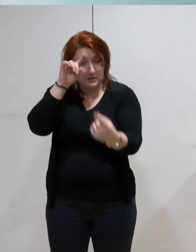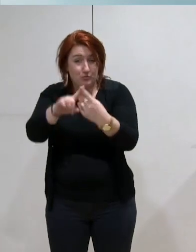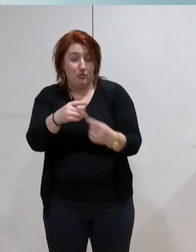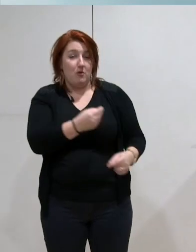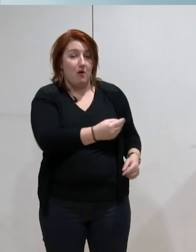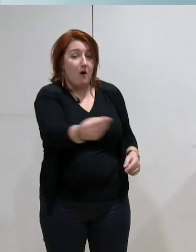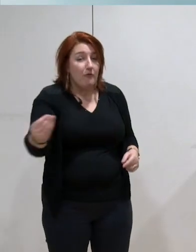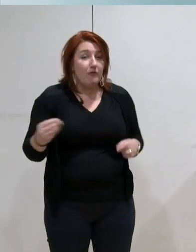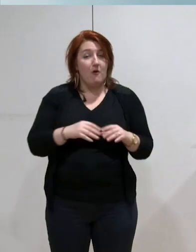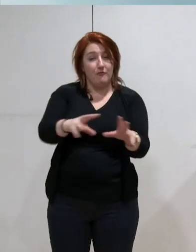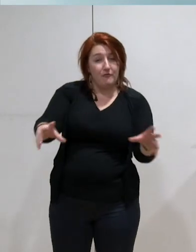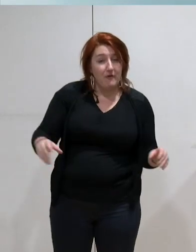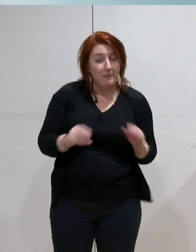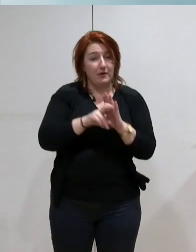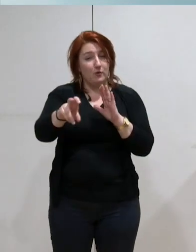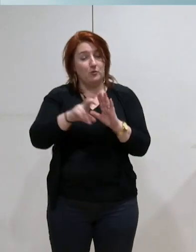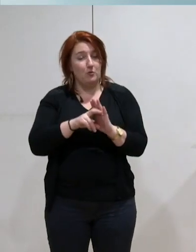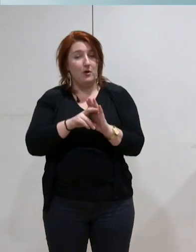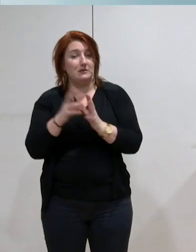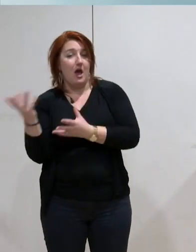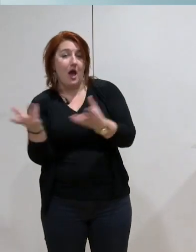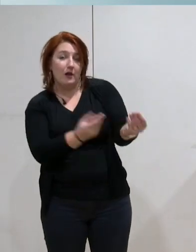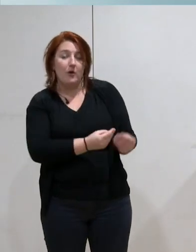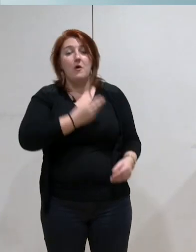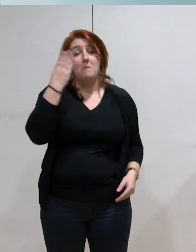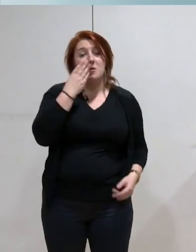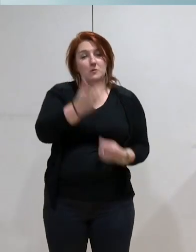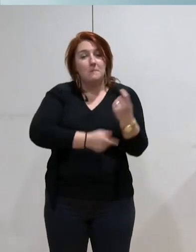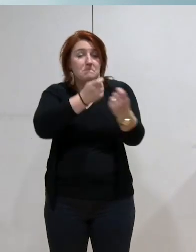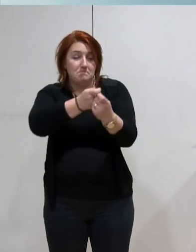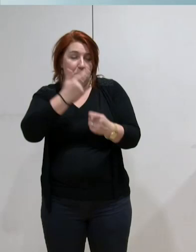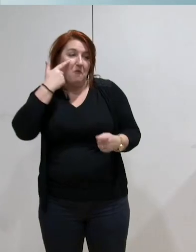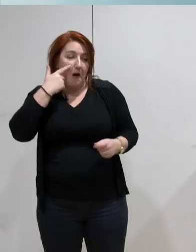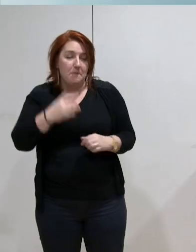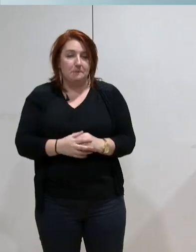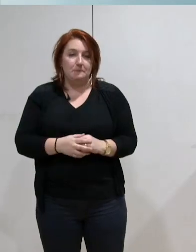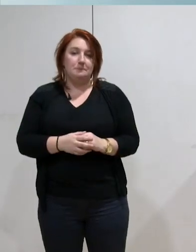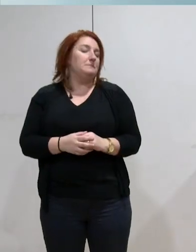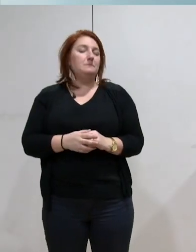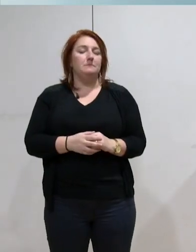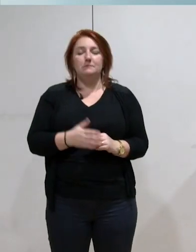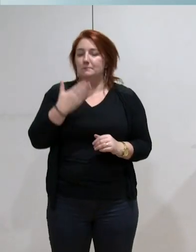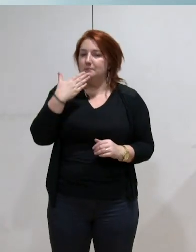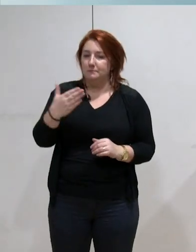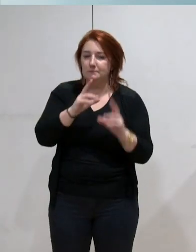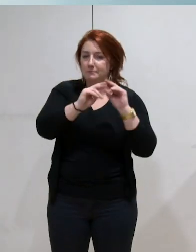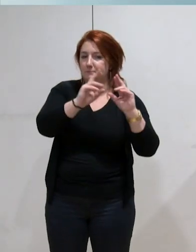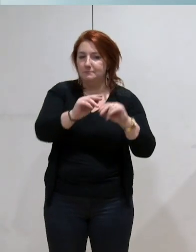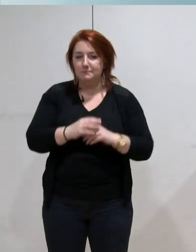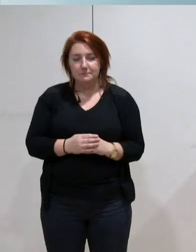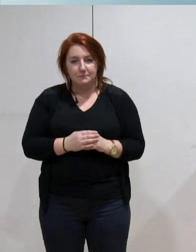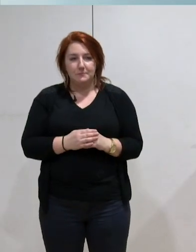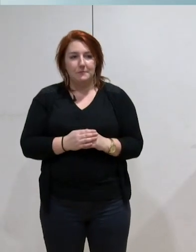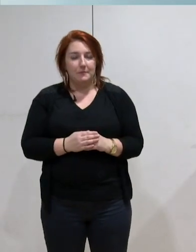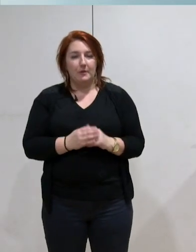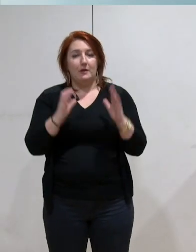besoins des familles grenobloises sur l'accueil des de leurs jeunes enfants je vous remerci pour ces explications